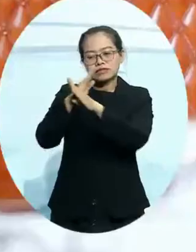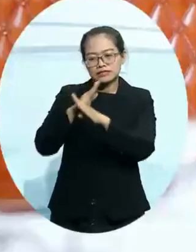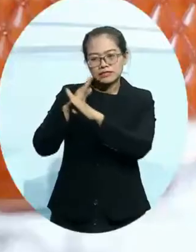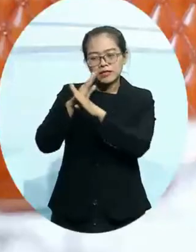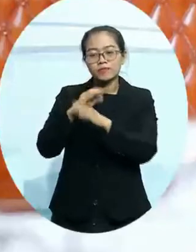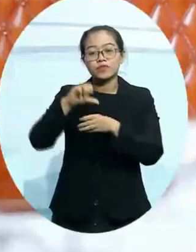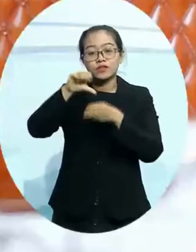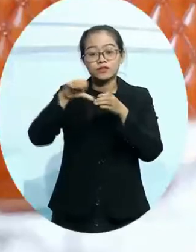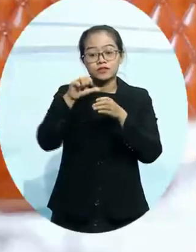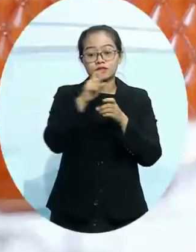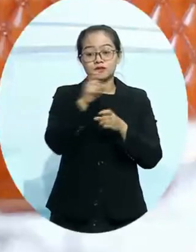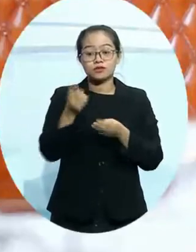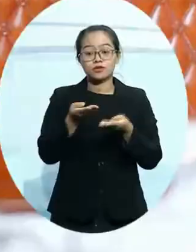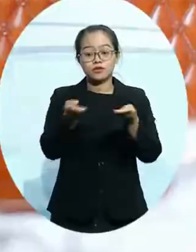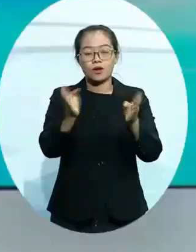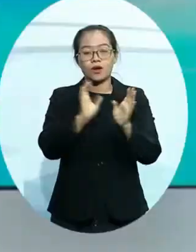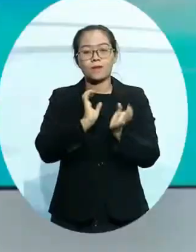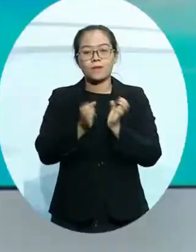để trẻ phát triển tốt.